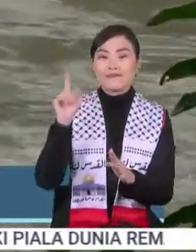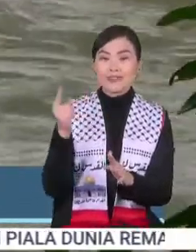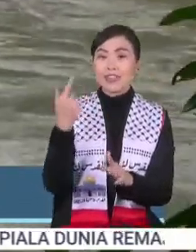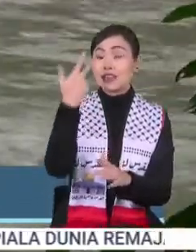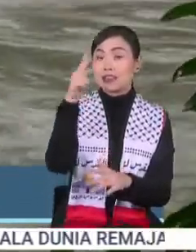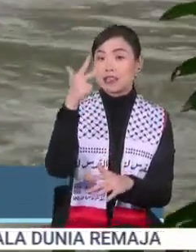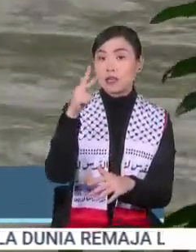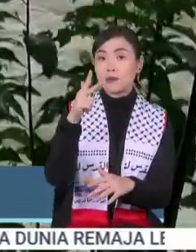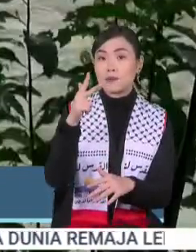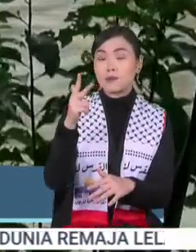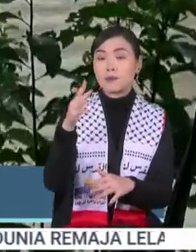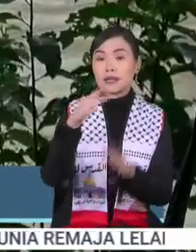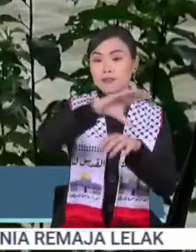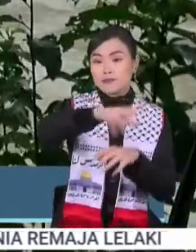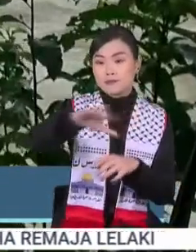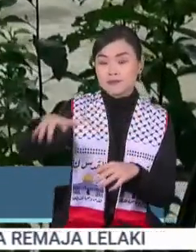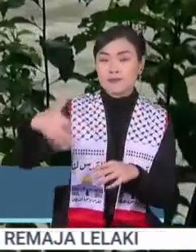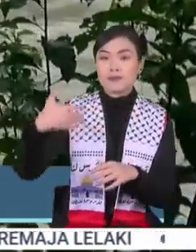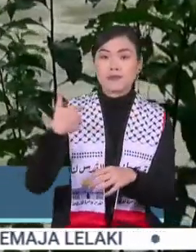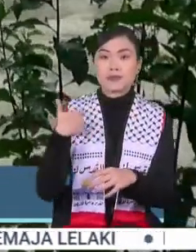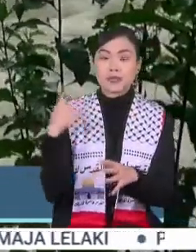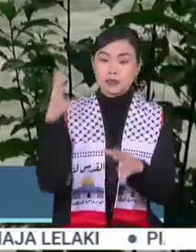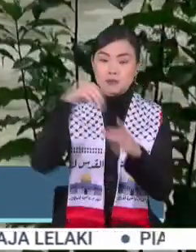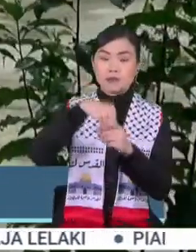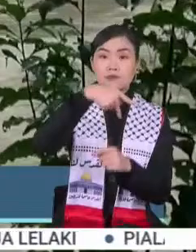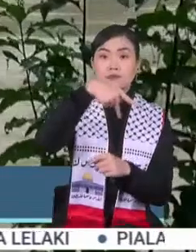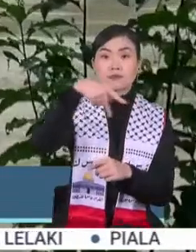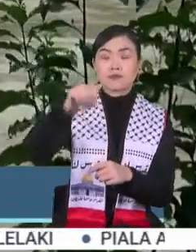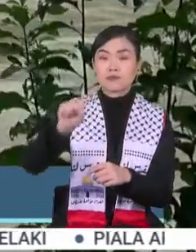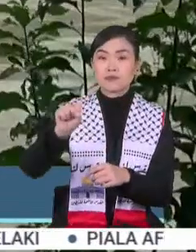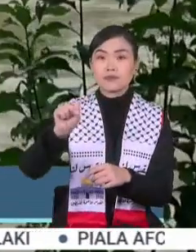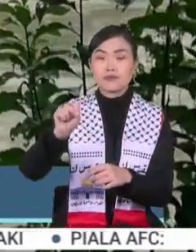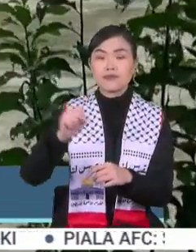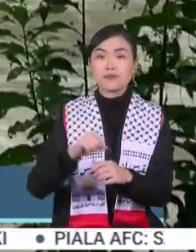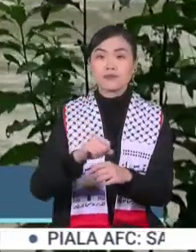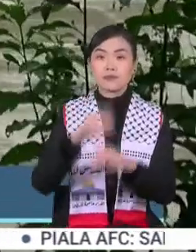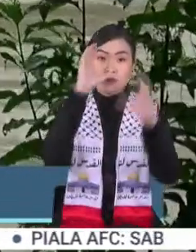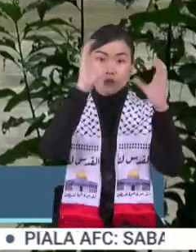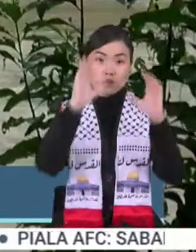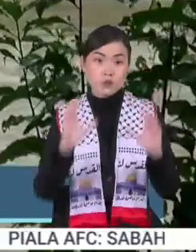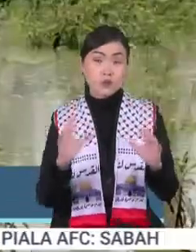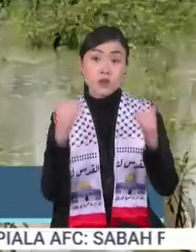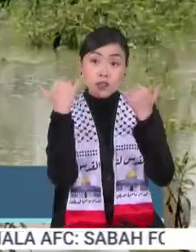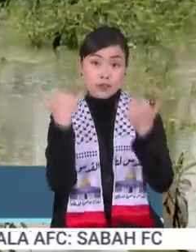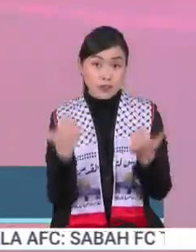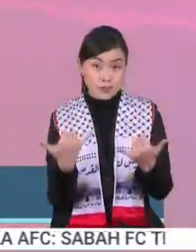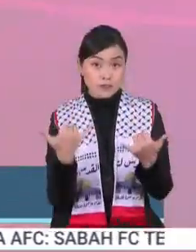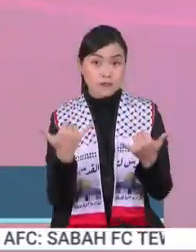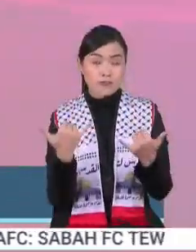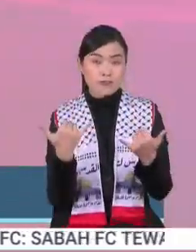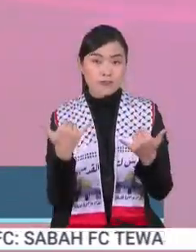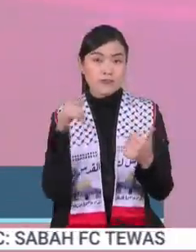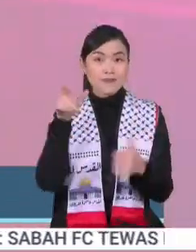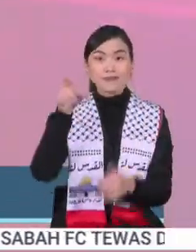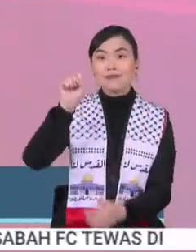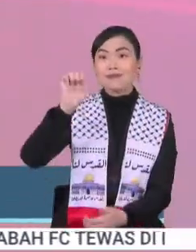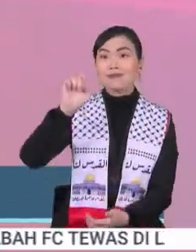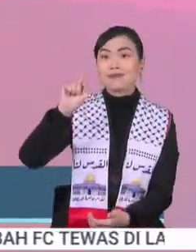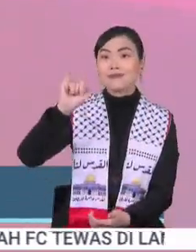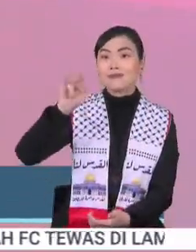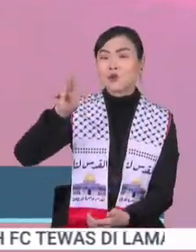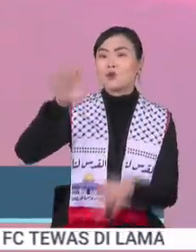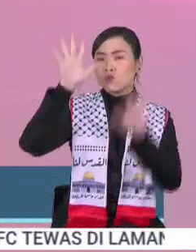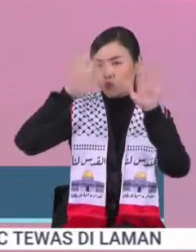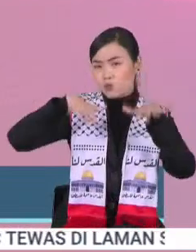banjir yang berada di dua PPS dan Sahi kalau dapat saya kongsikan cuaca ketika ini di setiu